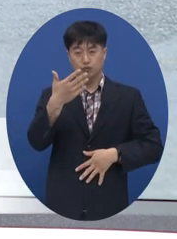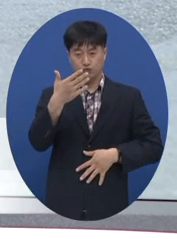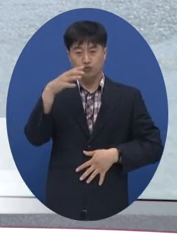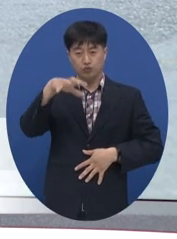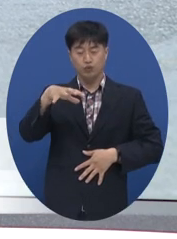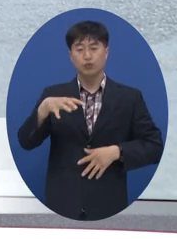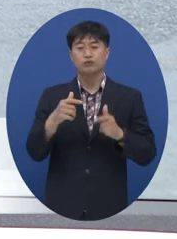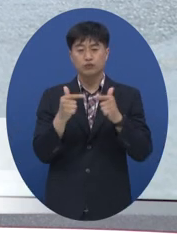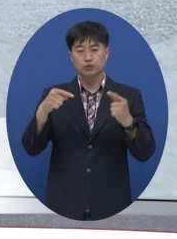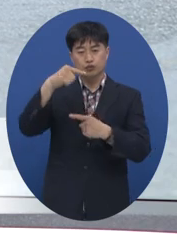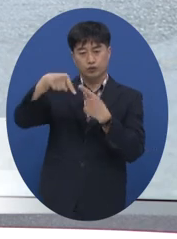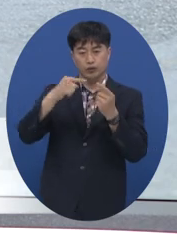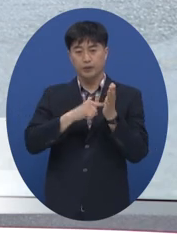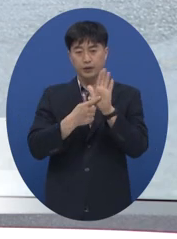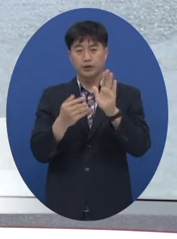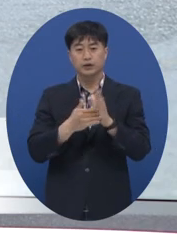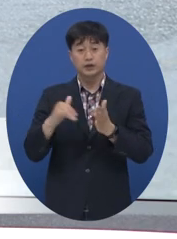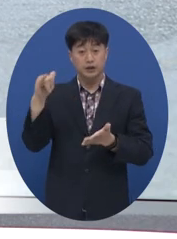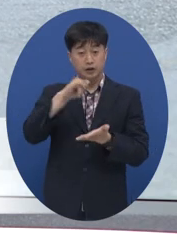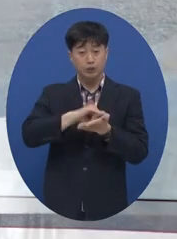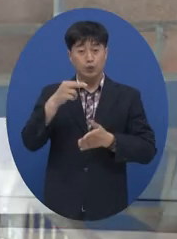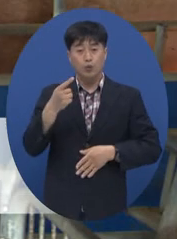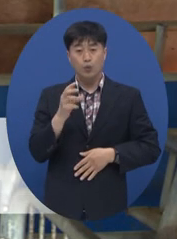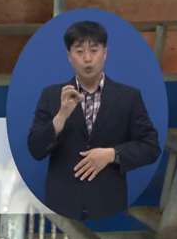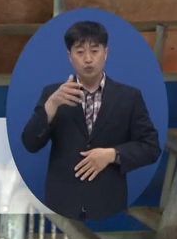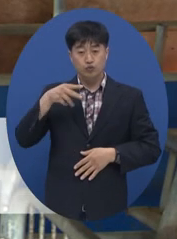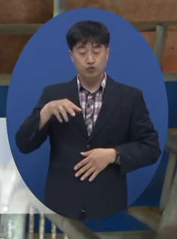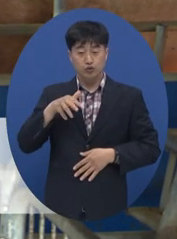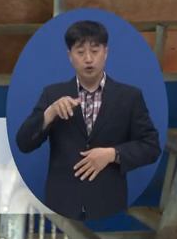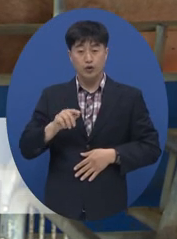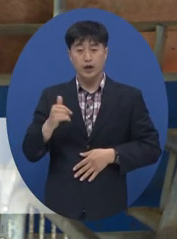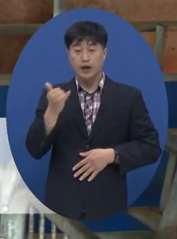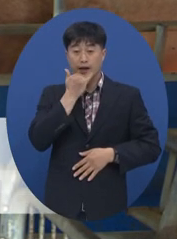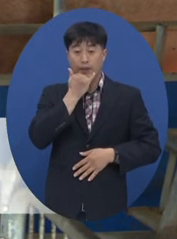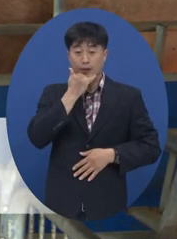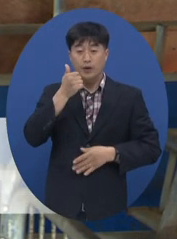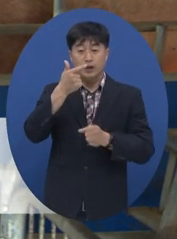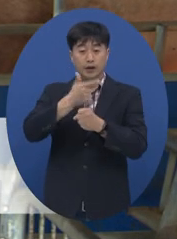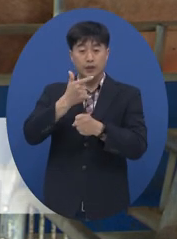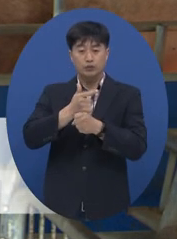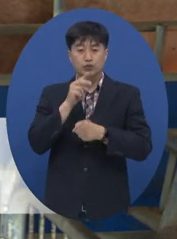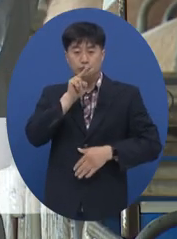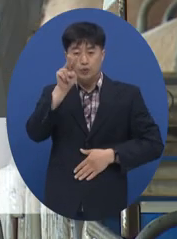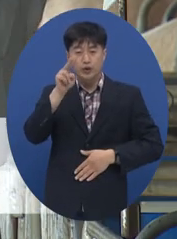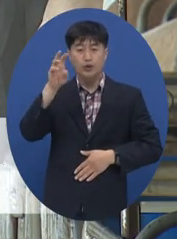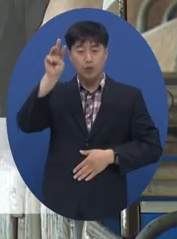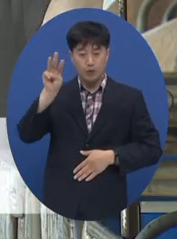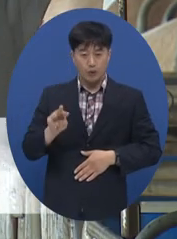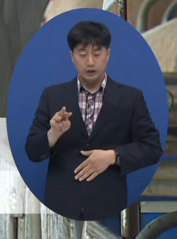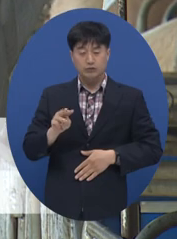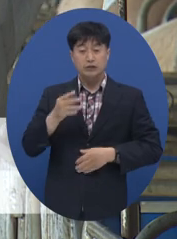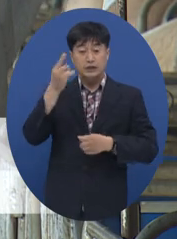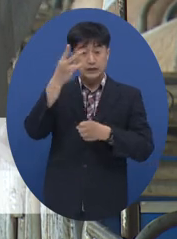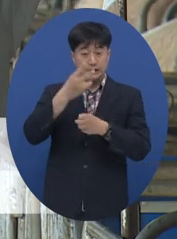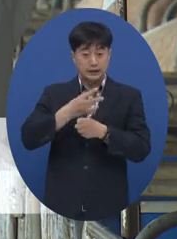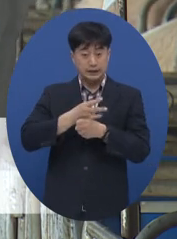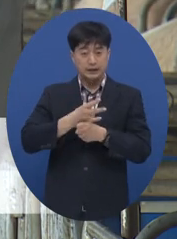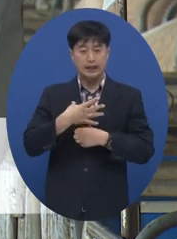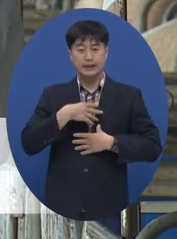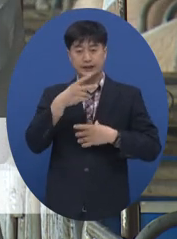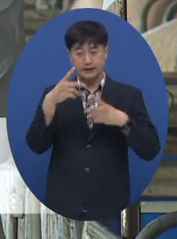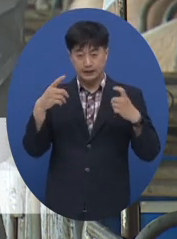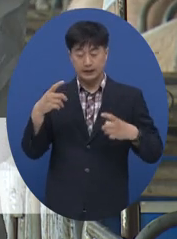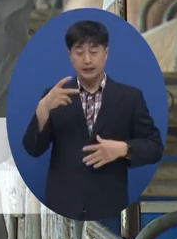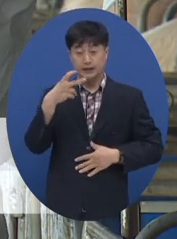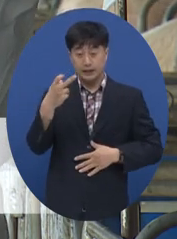운영한다고 밝혔습니다. 김포와 동두천, 가평, 남양주, 용인, 광주, 시흥, 안산에